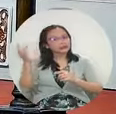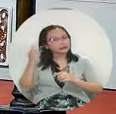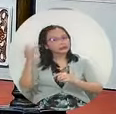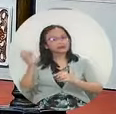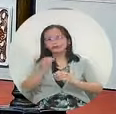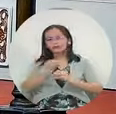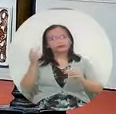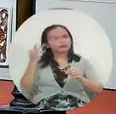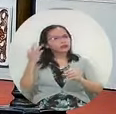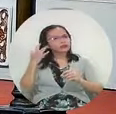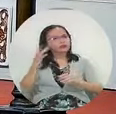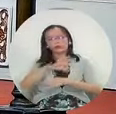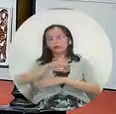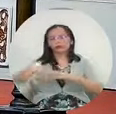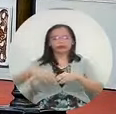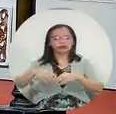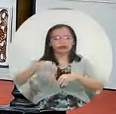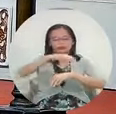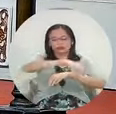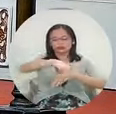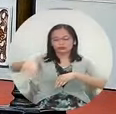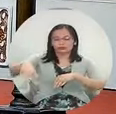Doon ay dito sa may San Miguel.